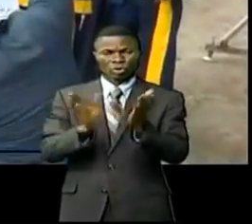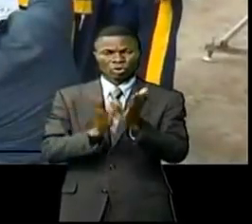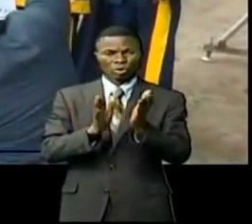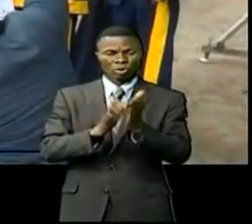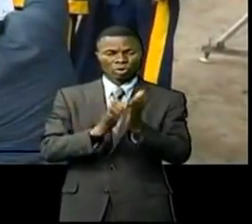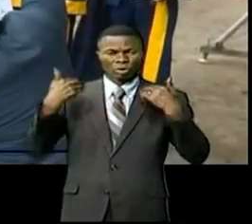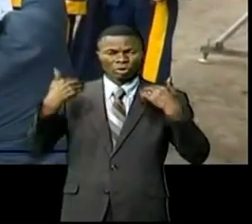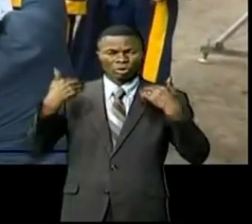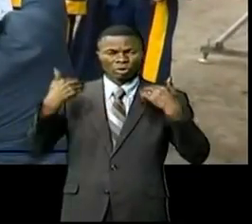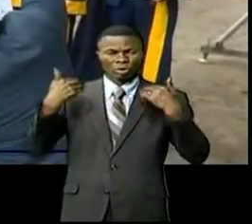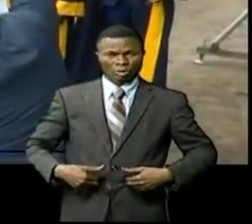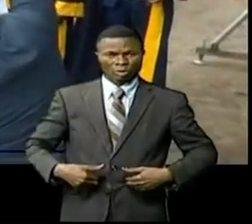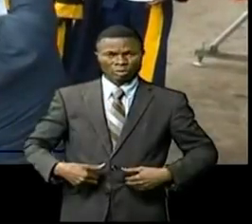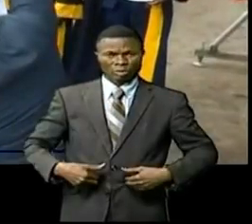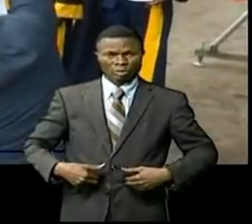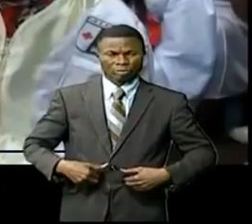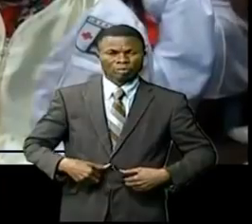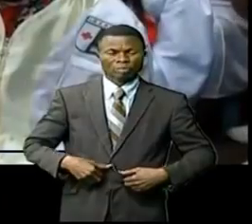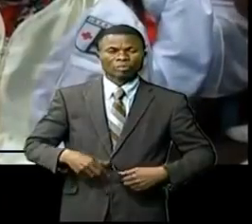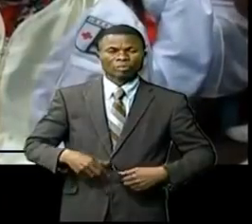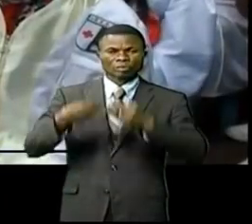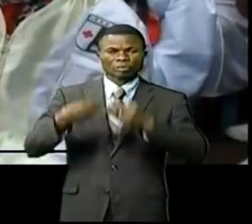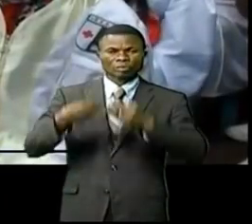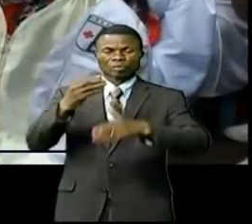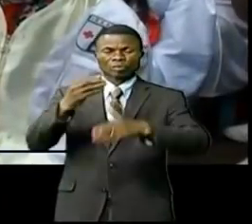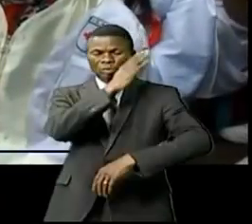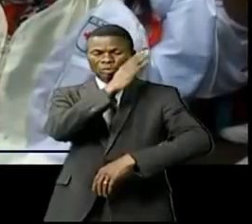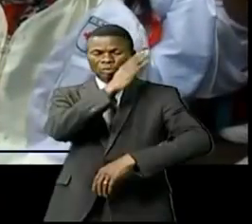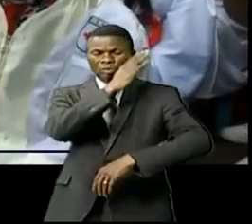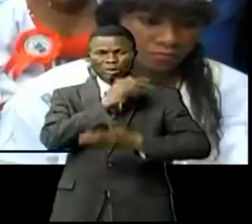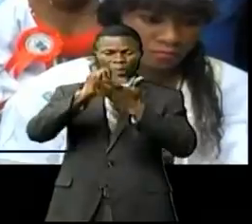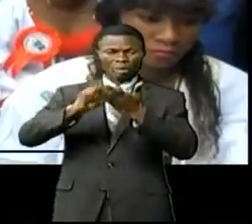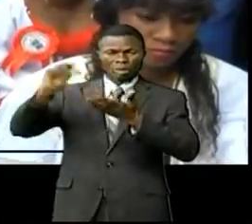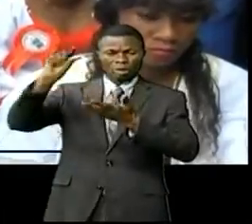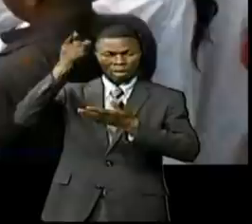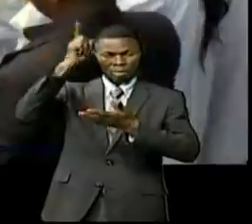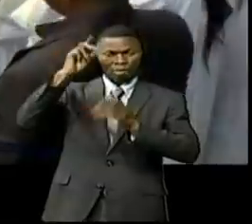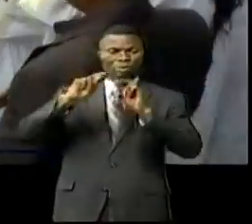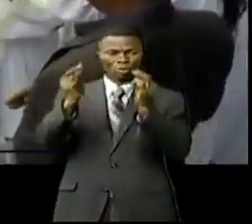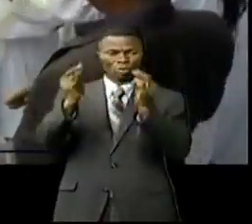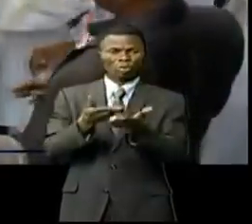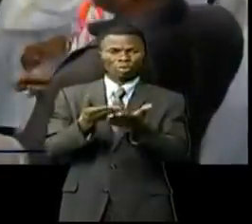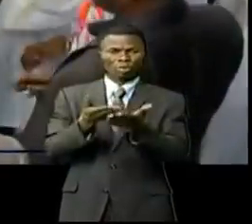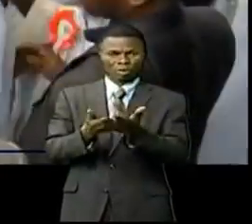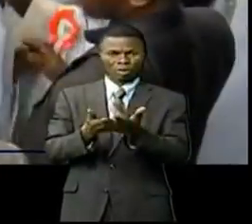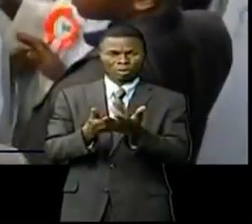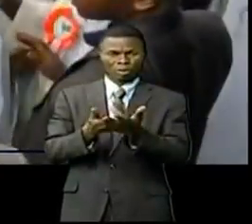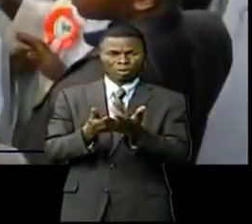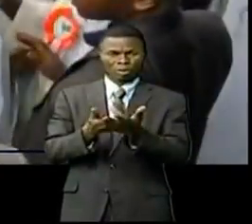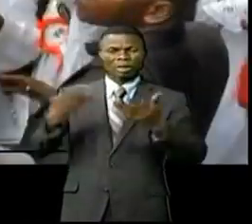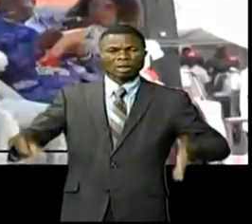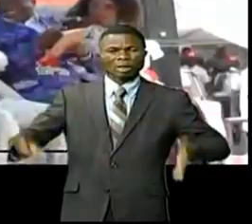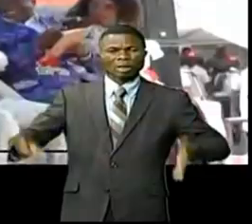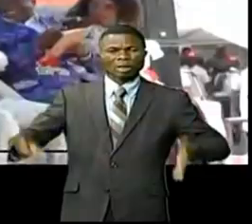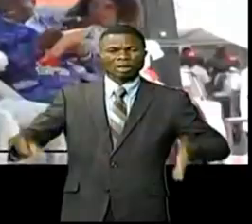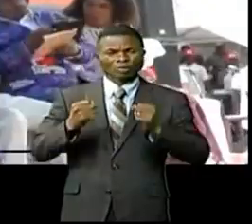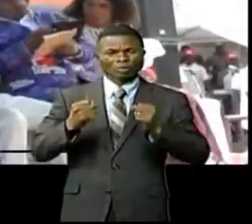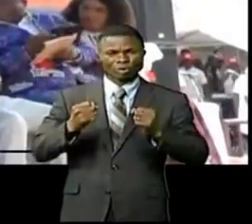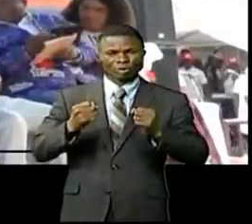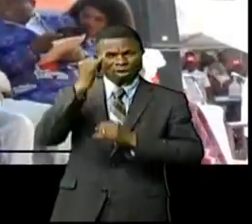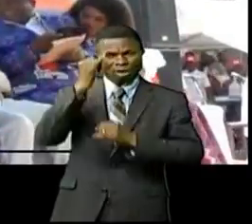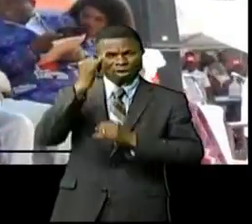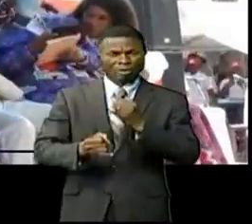santé de conférer des grades des gradués à sa première promotion. C'est dans une ambiance festive que s'est